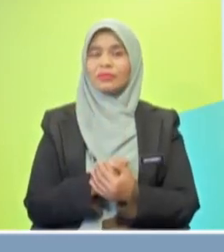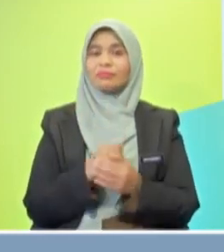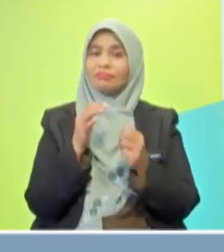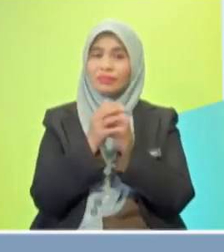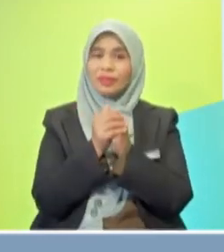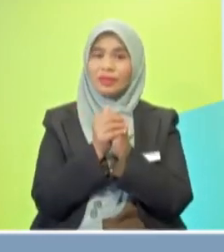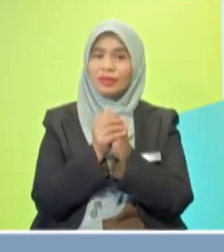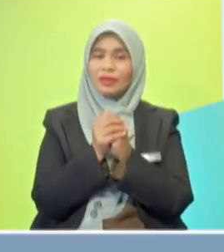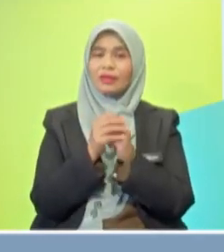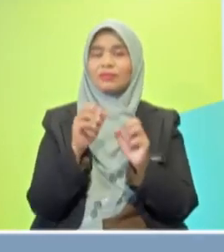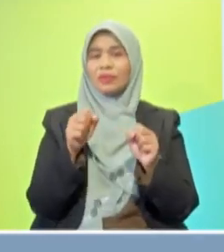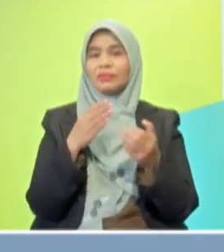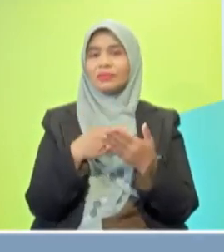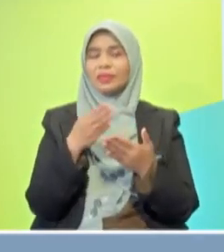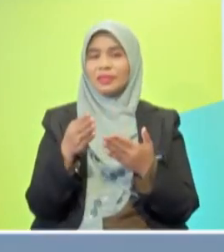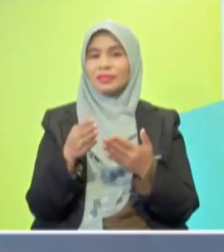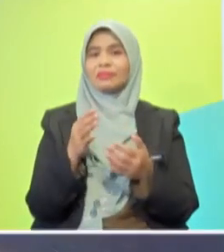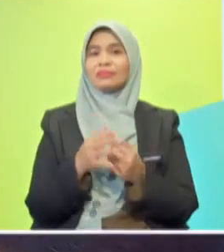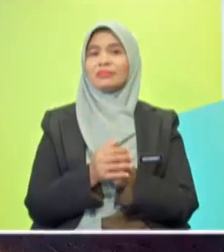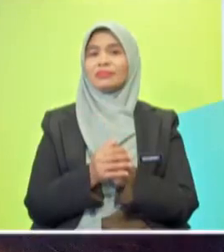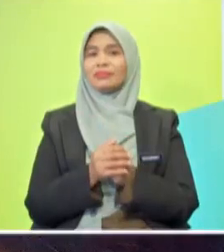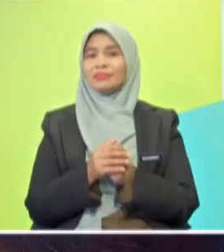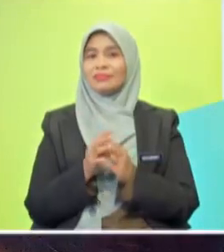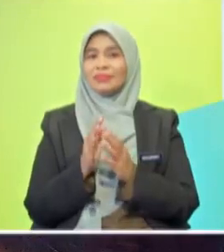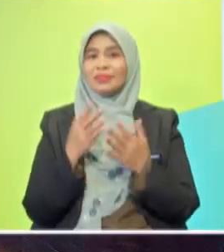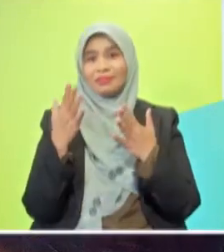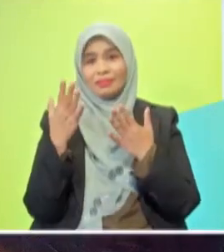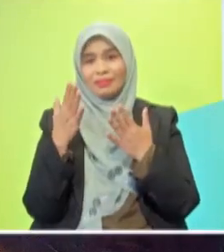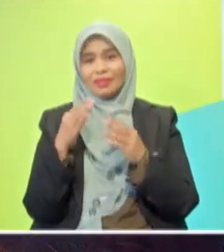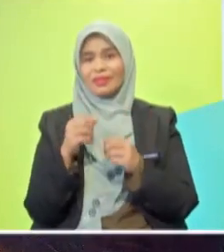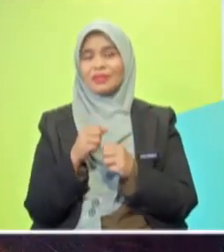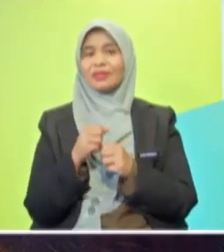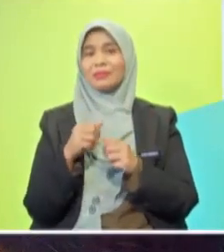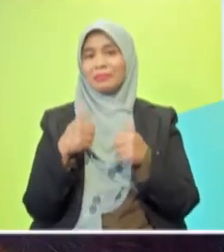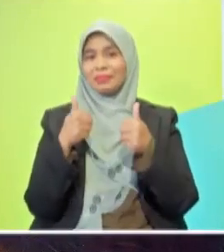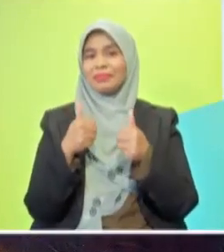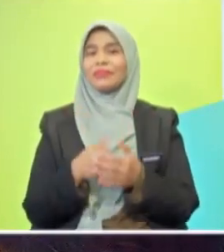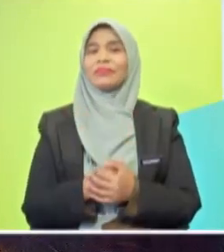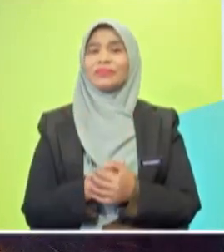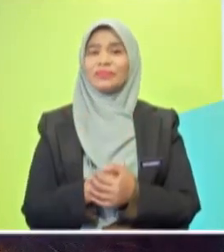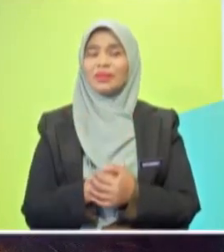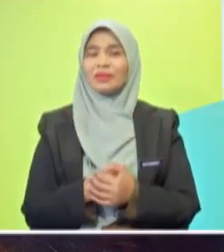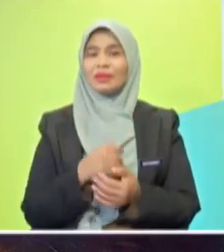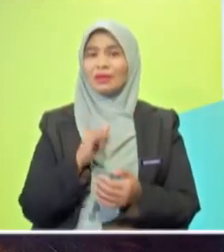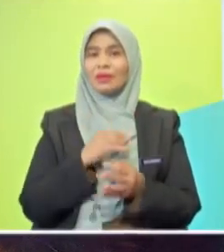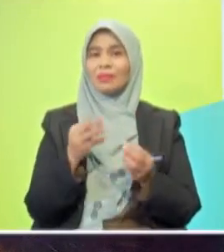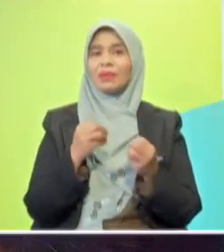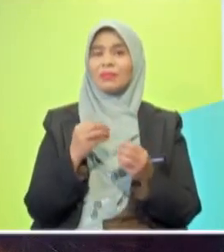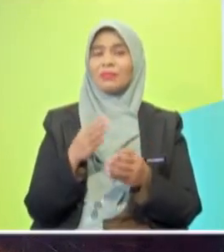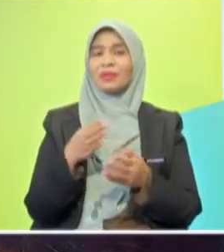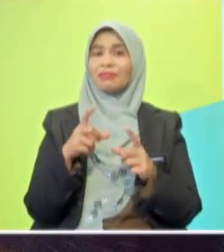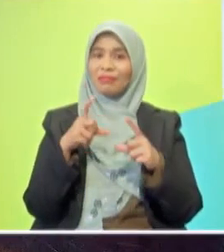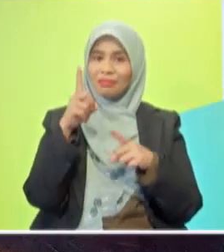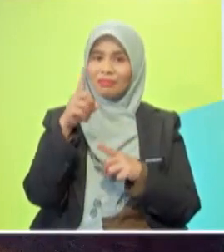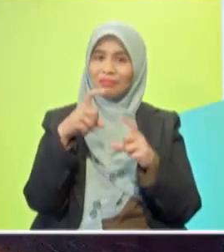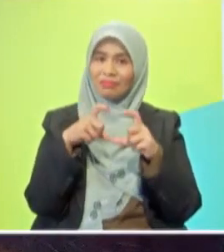kepada Hani? Baik. Kita bagi ganjaran kepada Hani. Okey. Tepuk tangan untuk Hani. Saya nak bagi satu love dekat Hani. Boleh